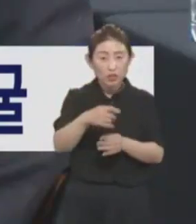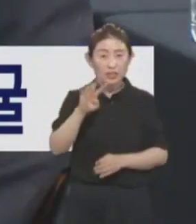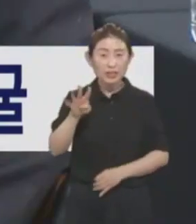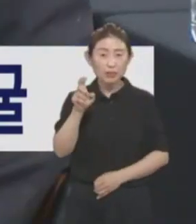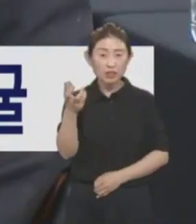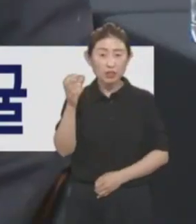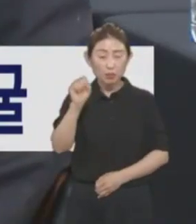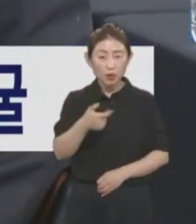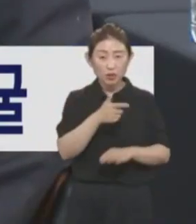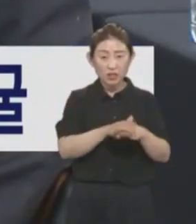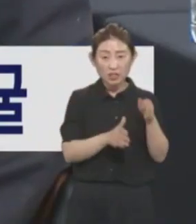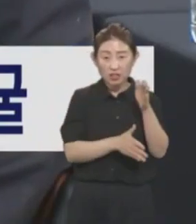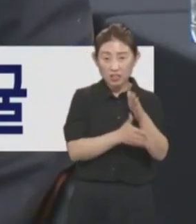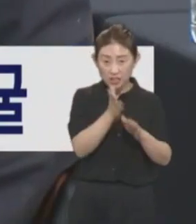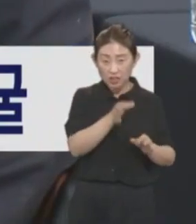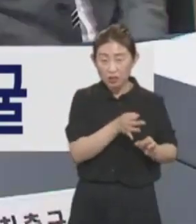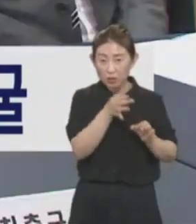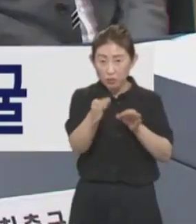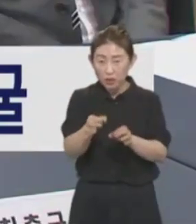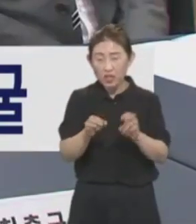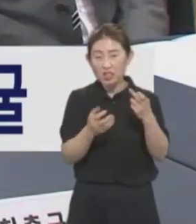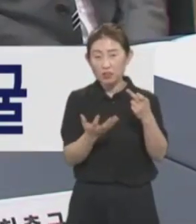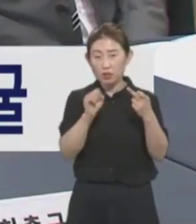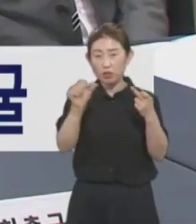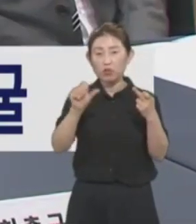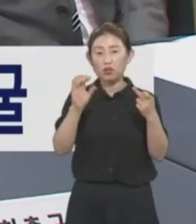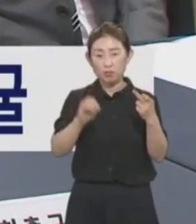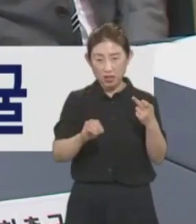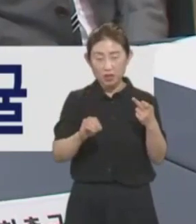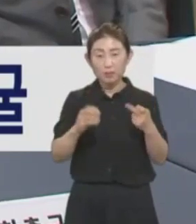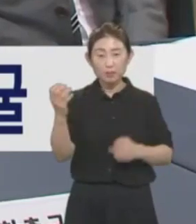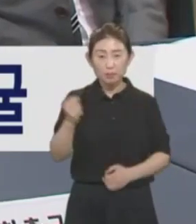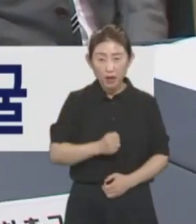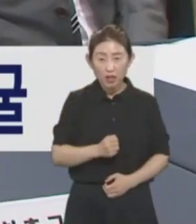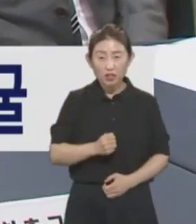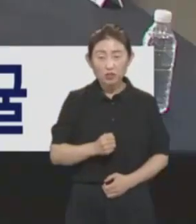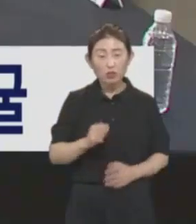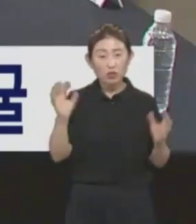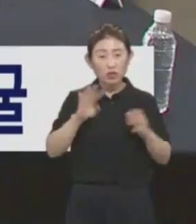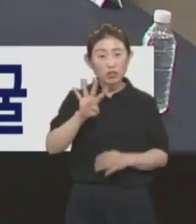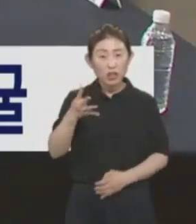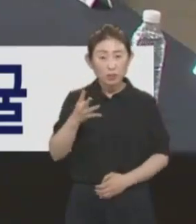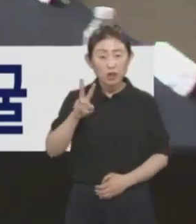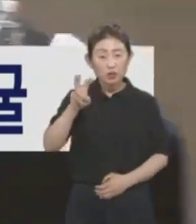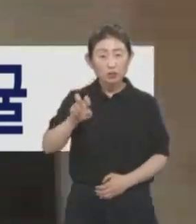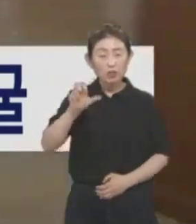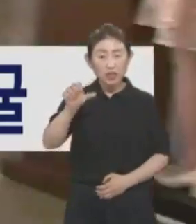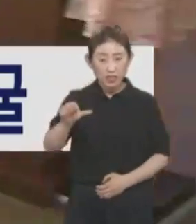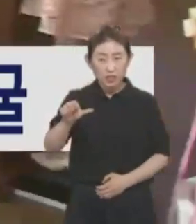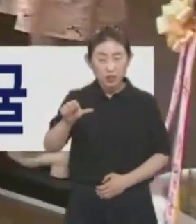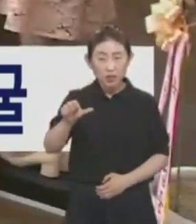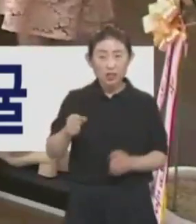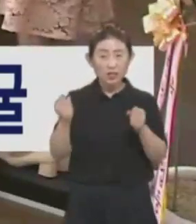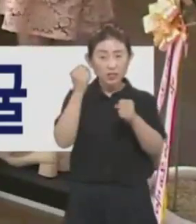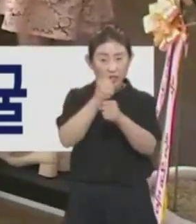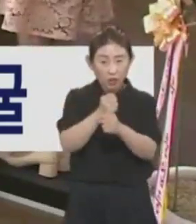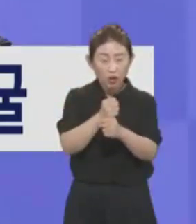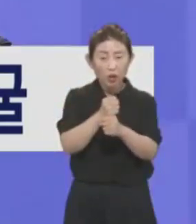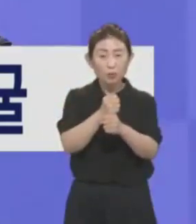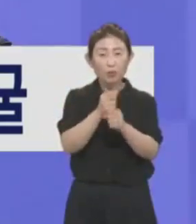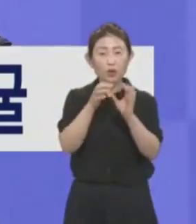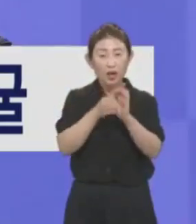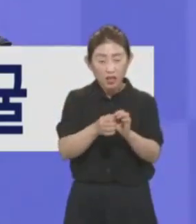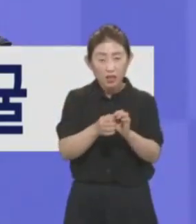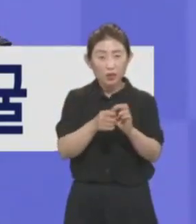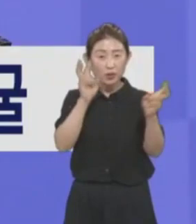410억 원과 대전시 대응자금 12억 5천만 원을 투입해 총 425개의 예비, 초기,